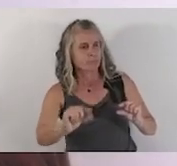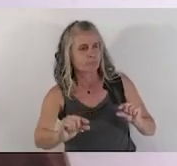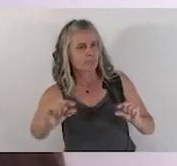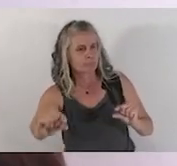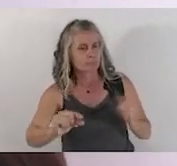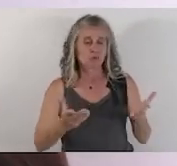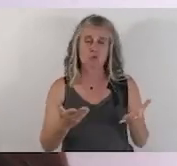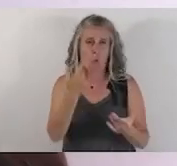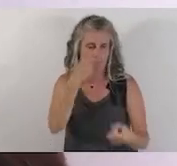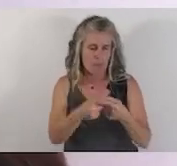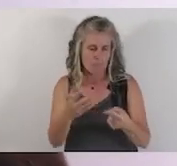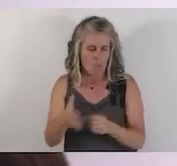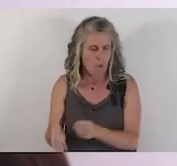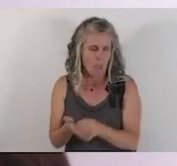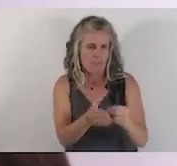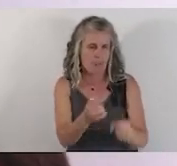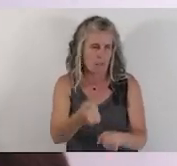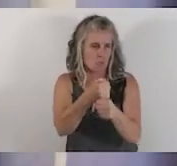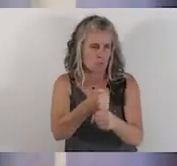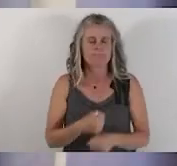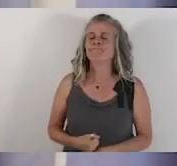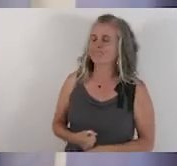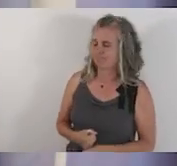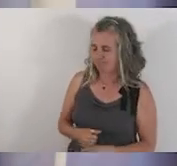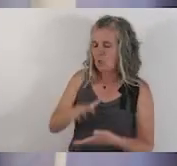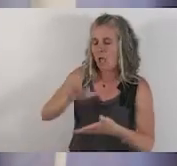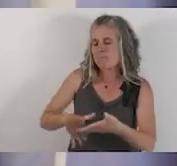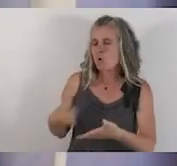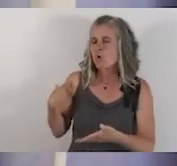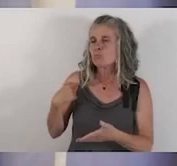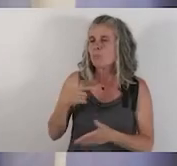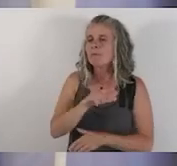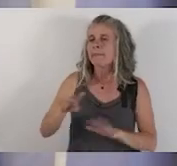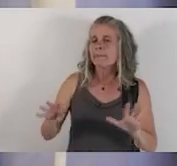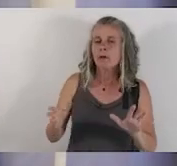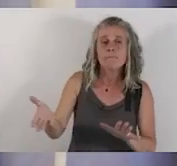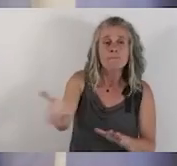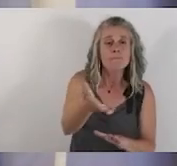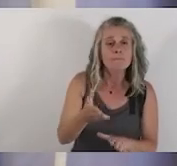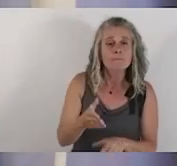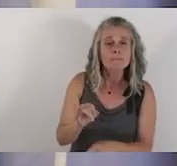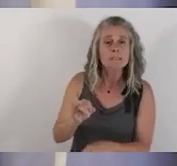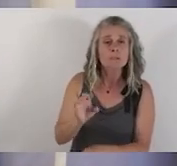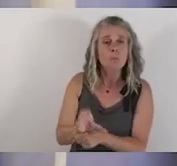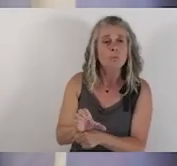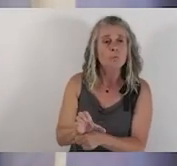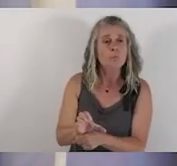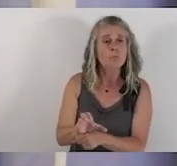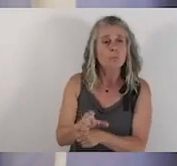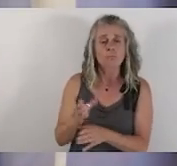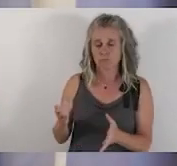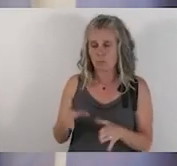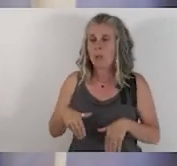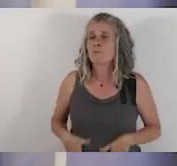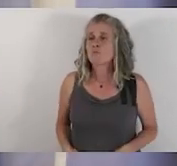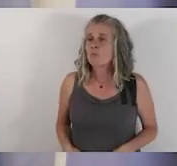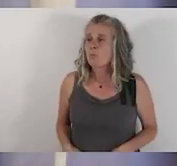Je prends les votes sur le rapport 29. Y a-t-il des contre, des